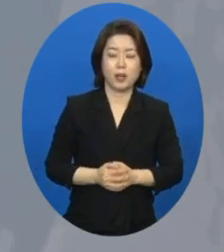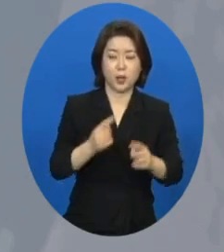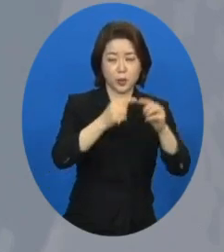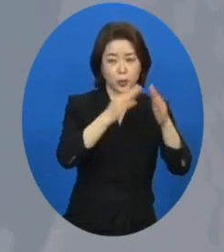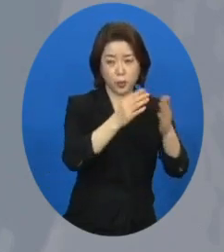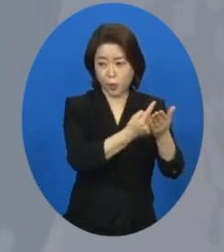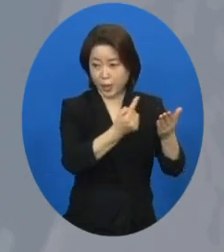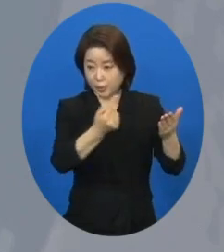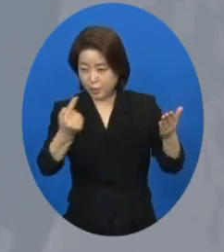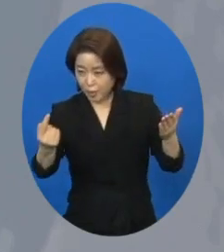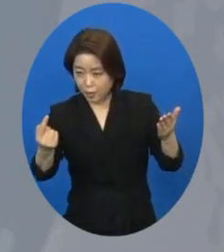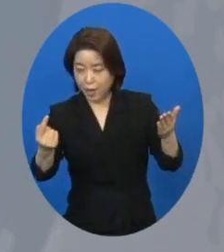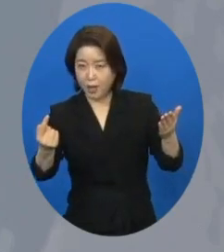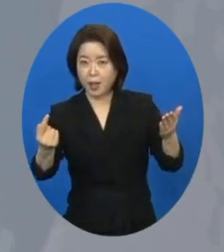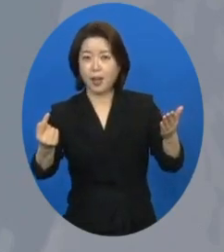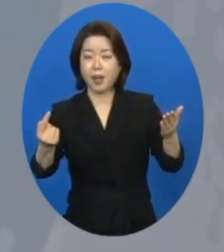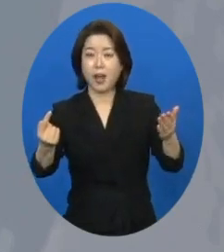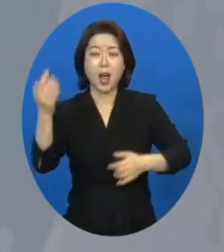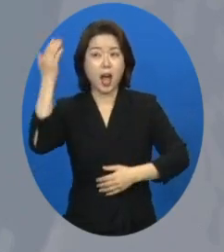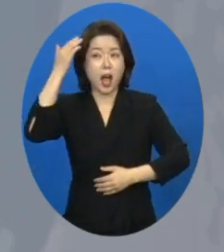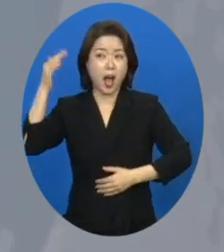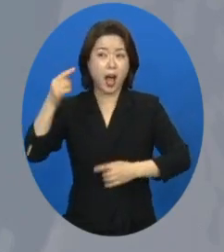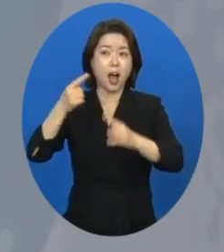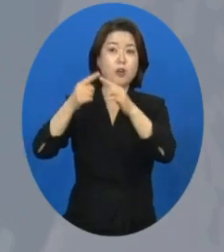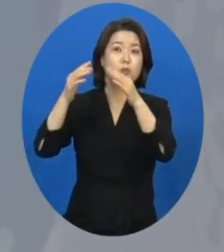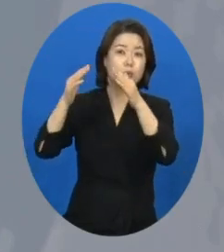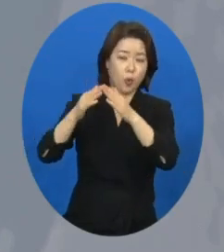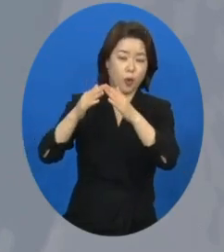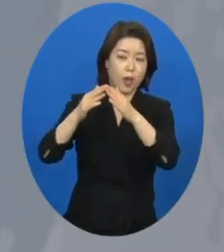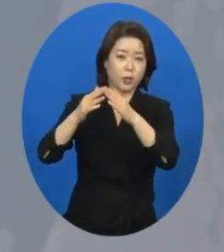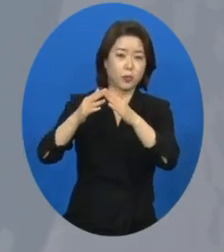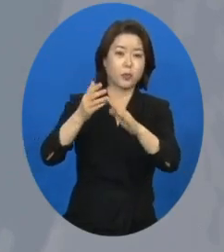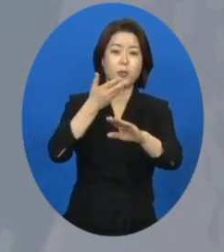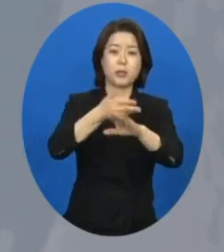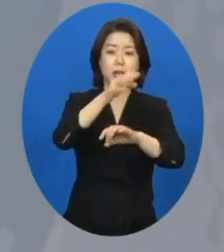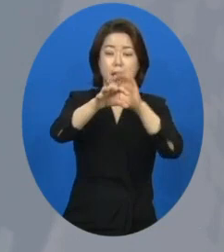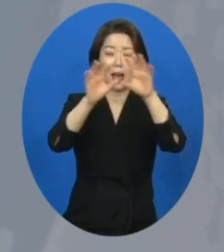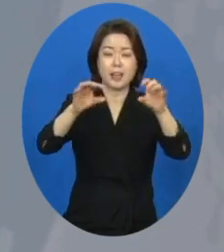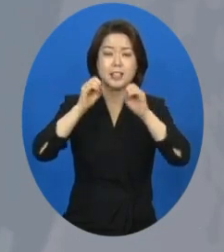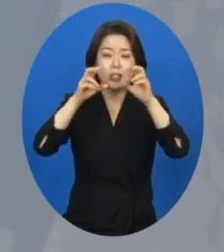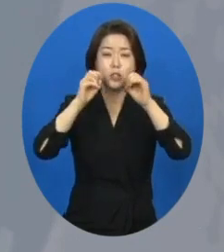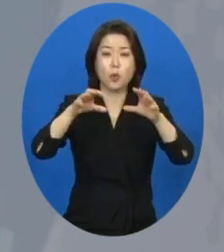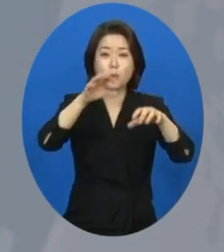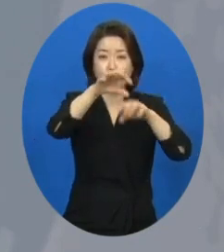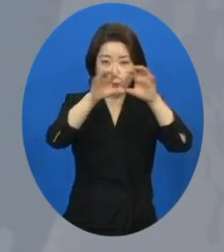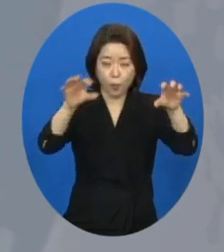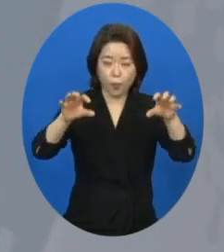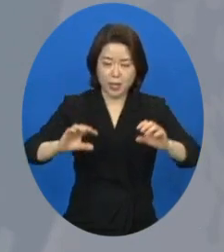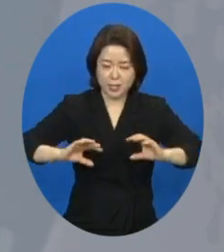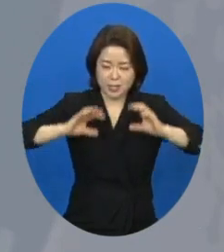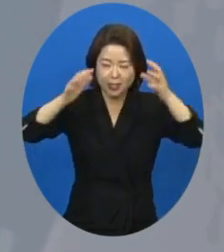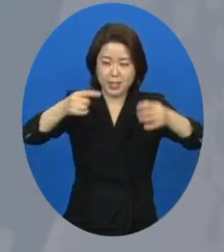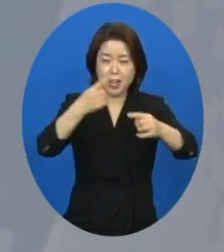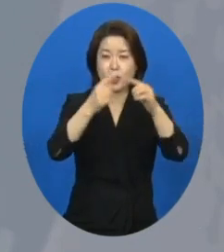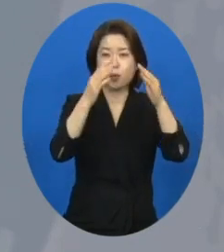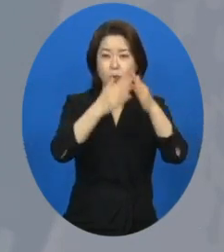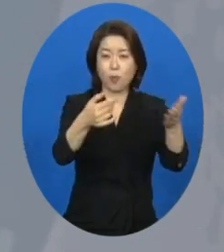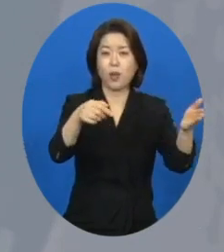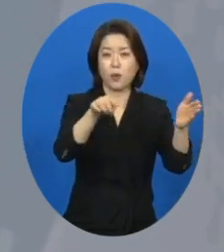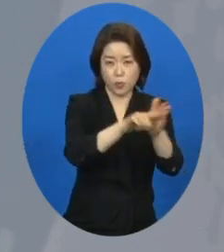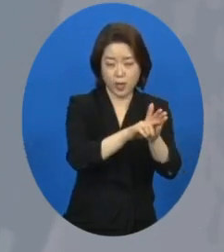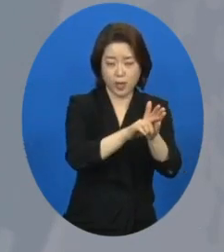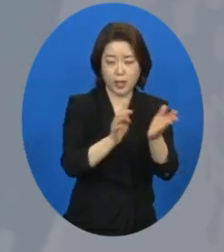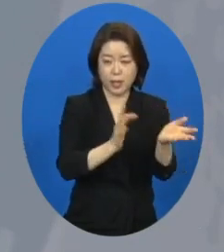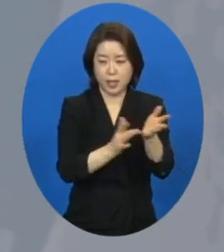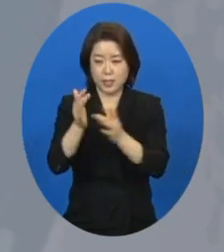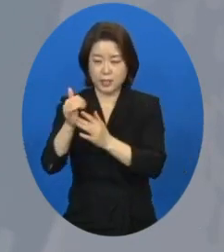떠나서 우리 한국교회와 선교지와 그리고 세계교회 위에 예수 동행 운동을